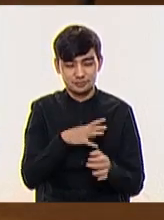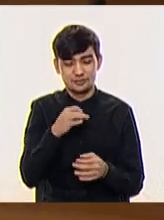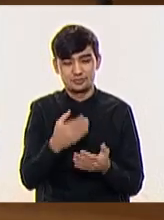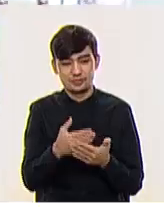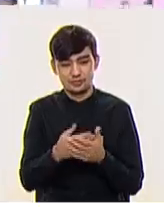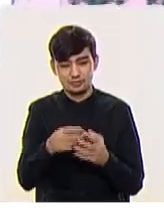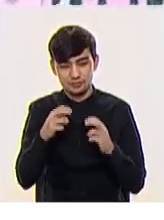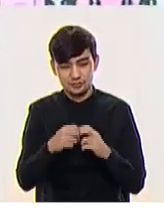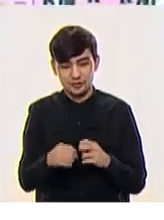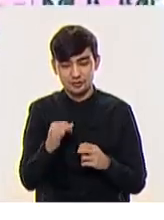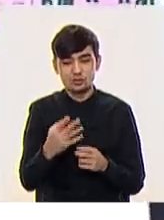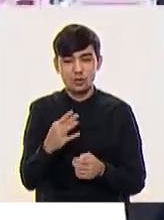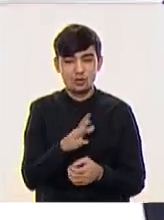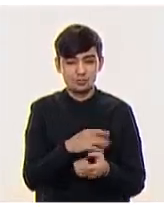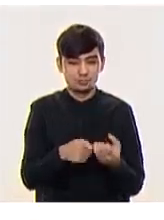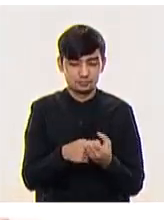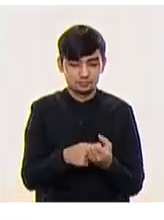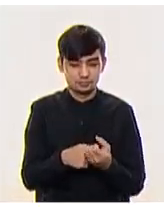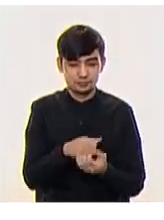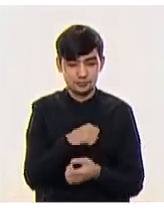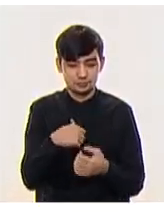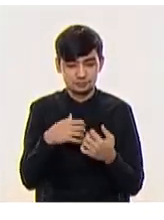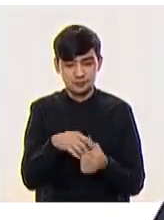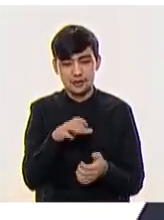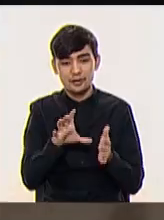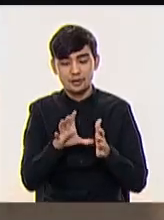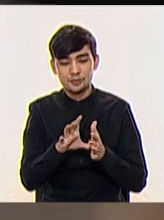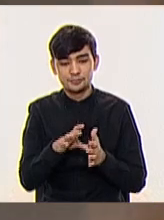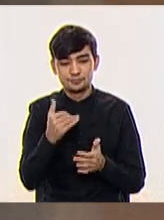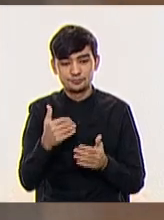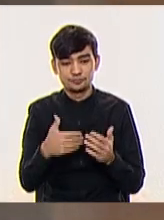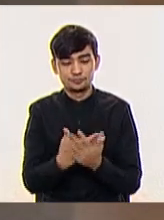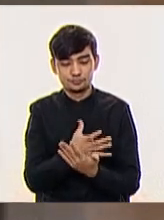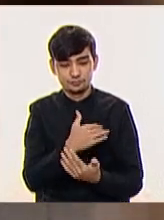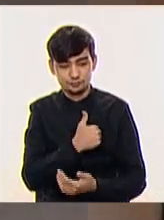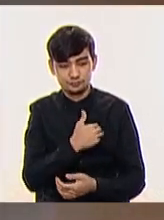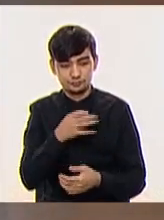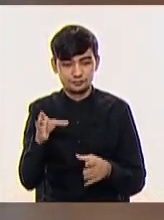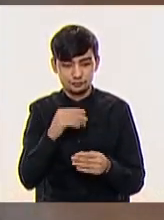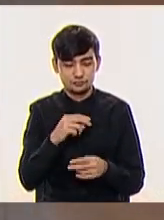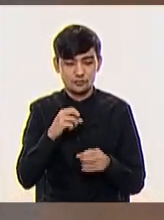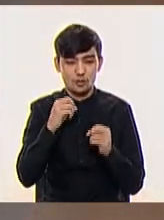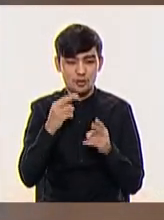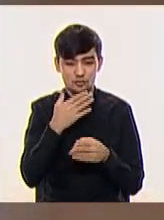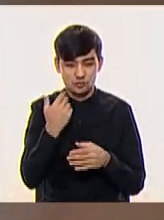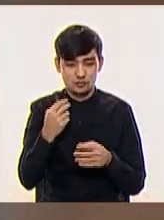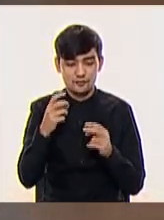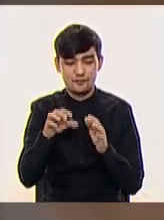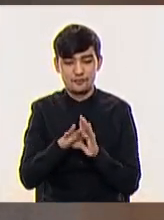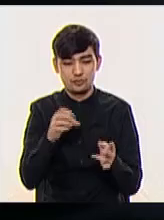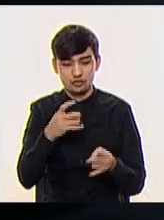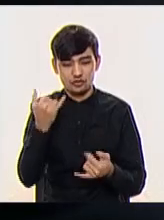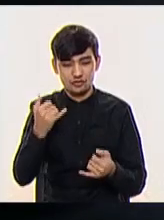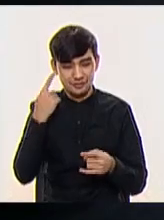тоқты реттеп тек керек мөлшерді өткізіп отырады. Сол себепті электр жүйесін жаңарту барысында барынша қауіпсізін таңдаңыз. Қазір